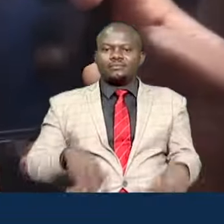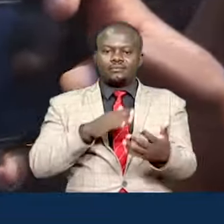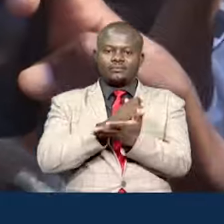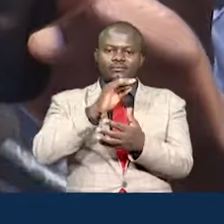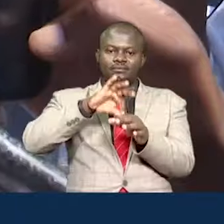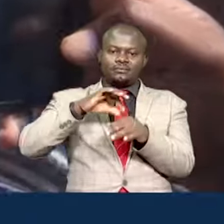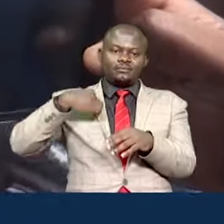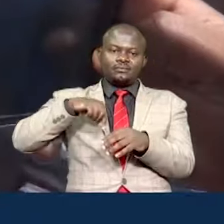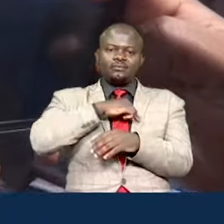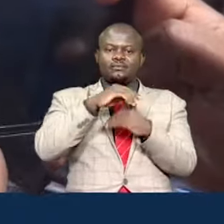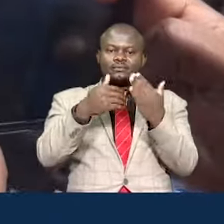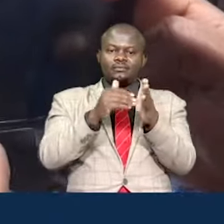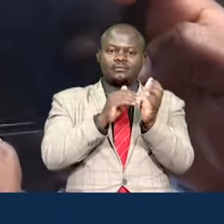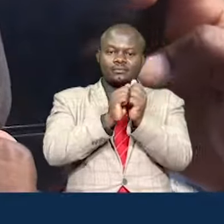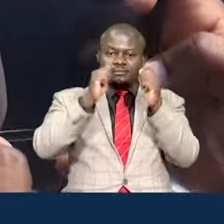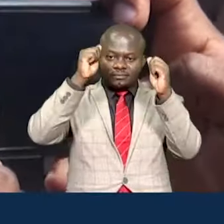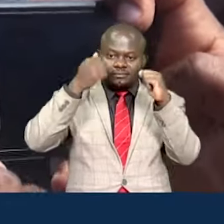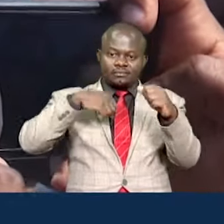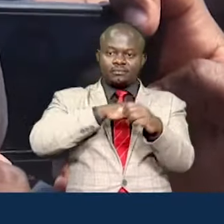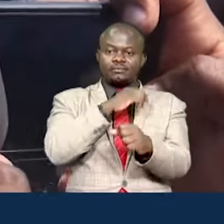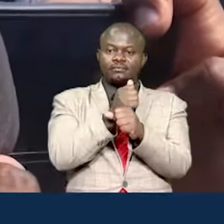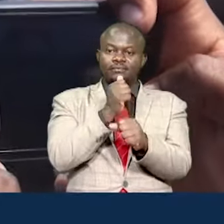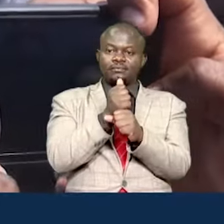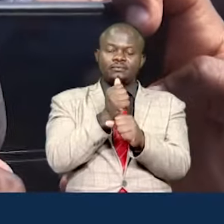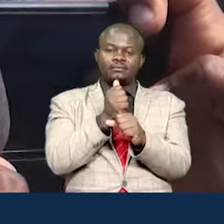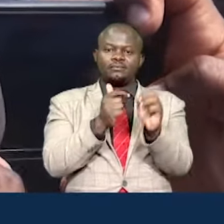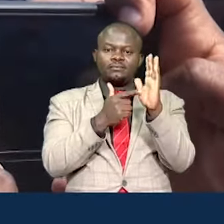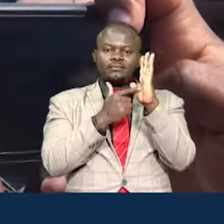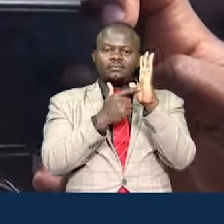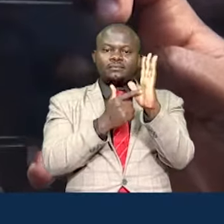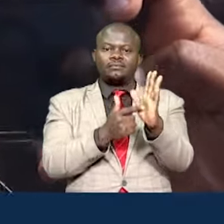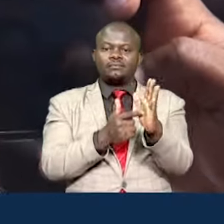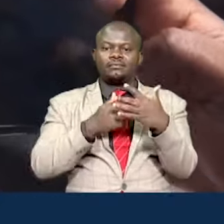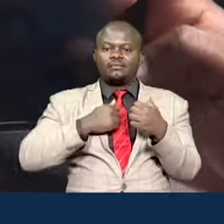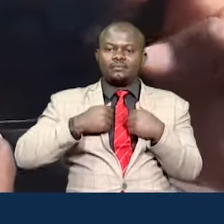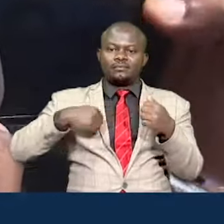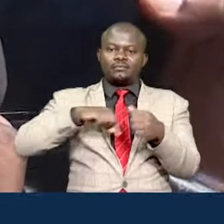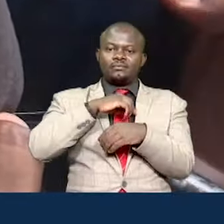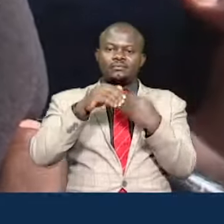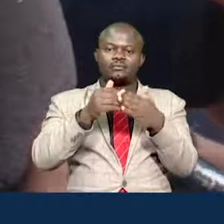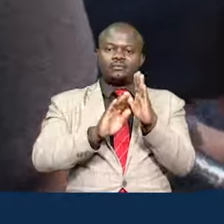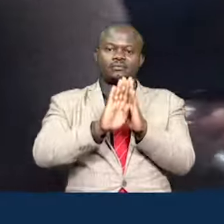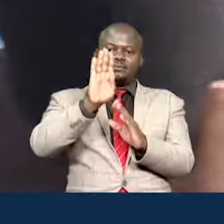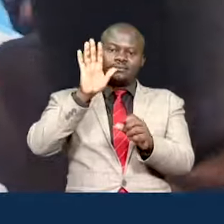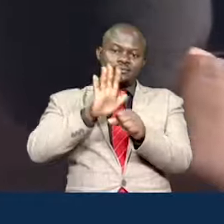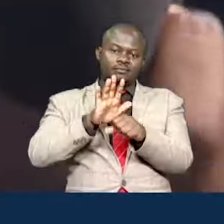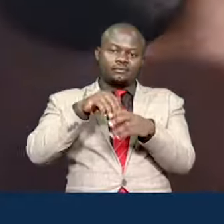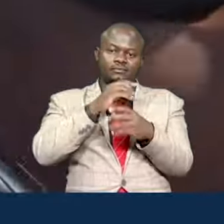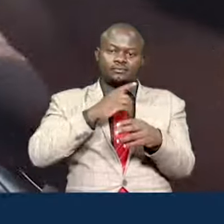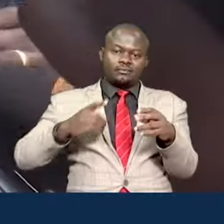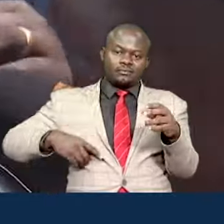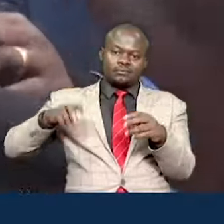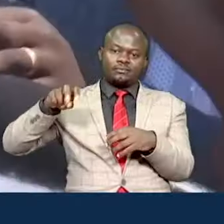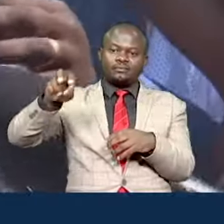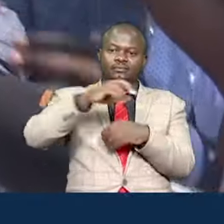yacu ndetse no kwiyamamaza twakoze ni byagaragaje ko Rwanda rwacu maze gutera intambwe ikomeye cyane muri demokarasi. Twazengutse igihugu